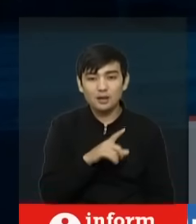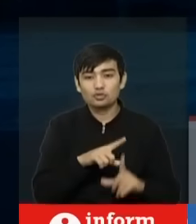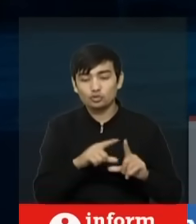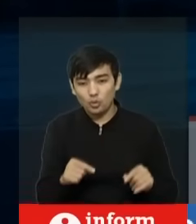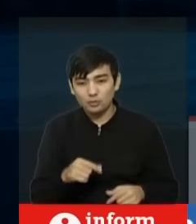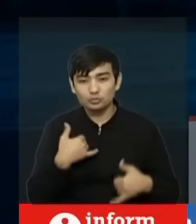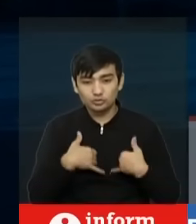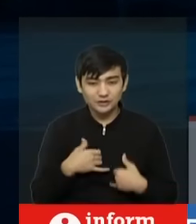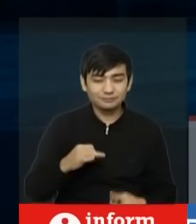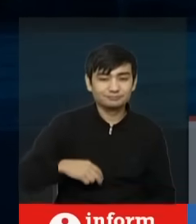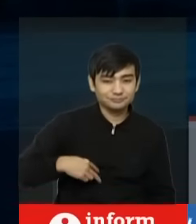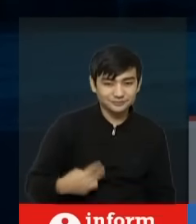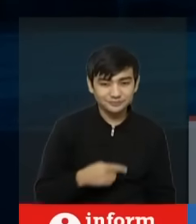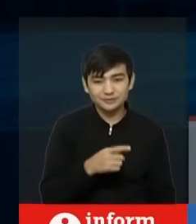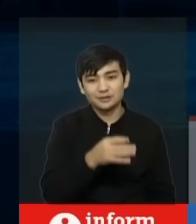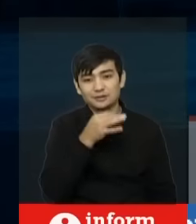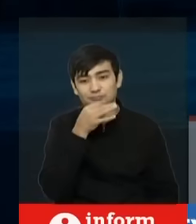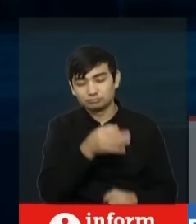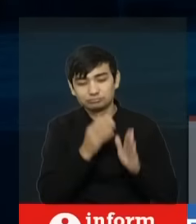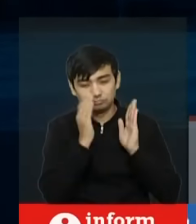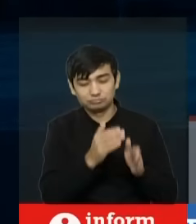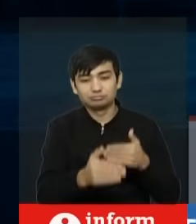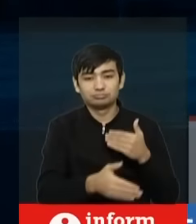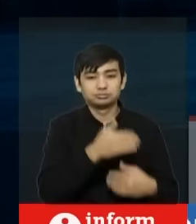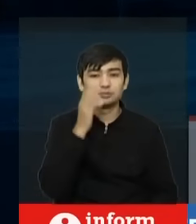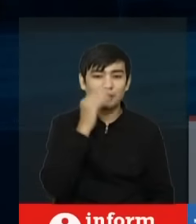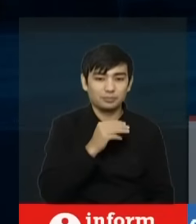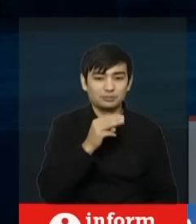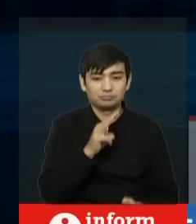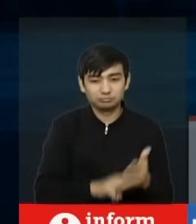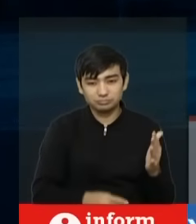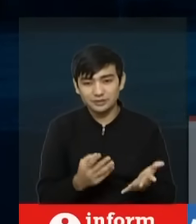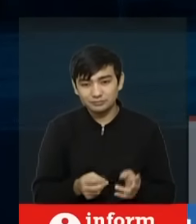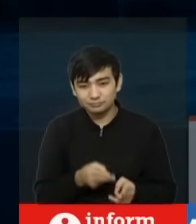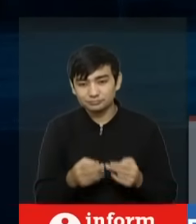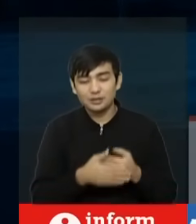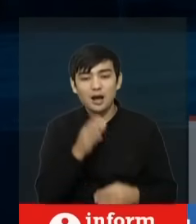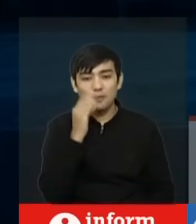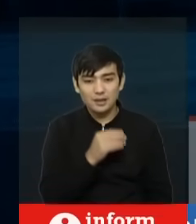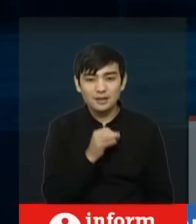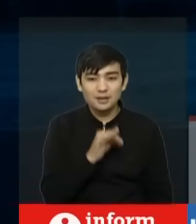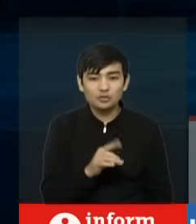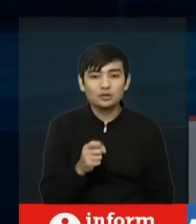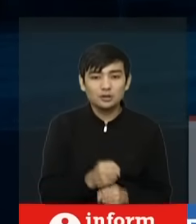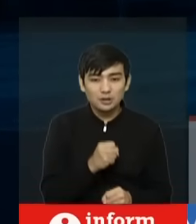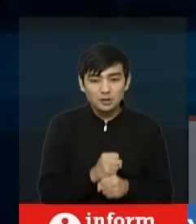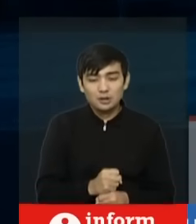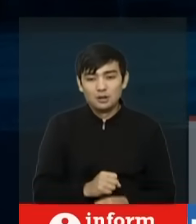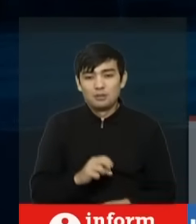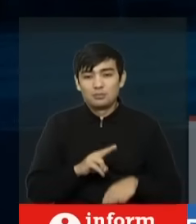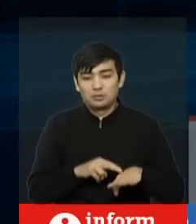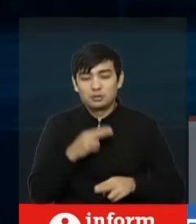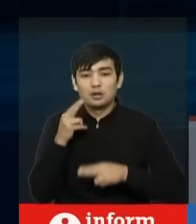мен ұстаздарын тәлімгердің алған жарақатына қарай әкімшілік не қылмыстық жауапкершілікке тартылады. Ол үшін ең бірінші полицияға арыздануға